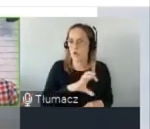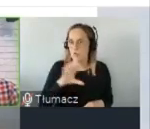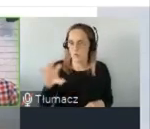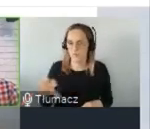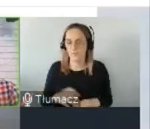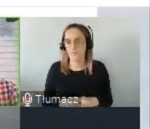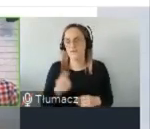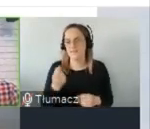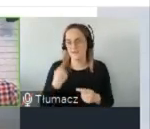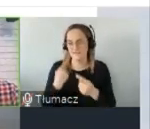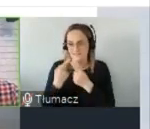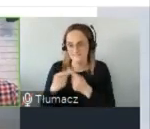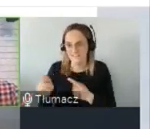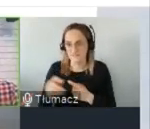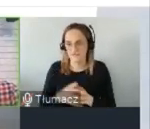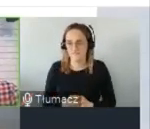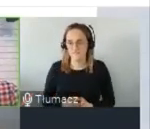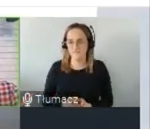już wam wysyłam, tylko